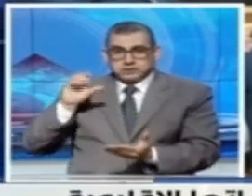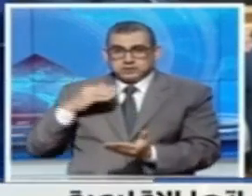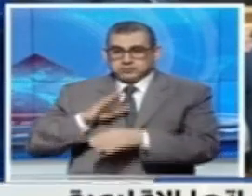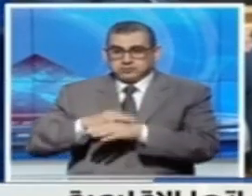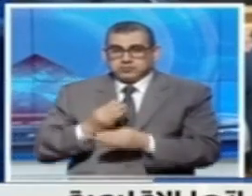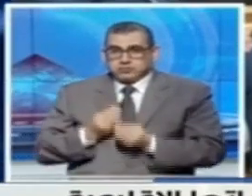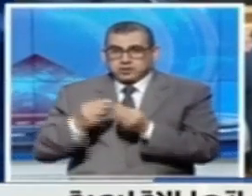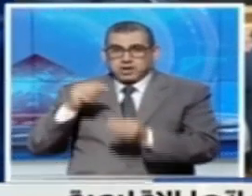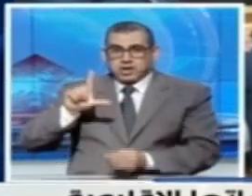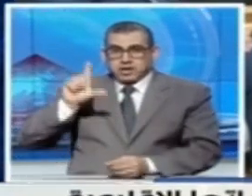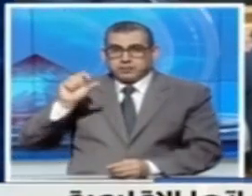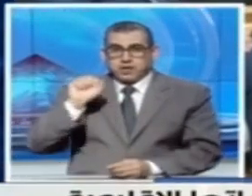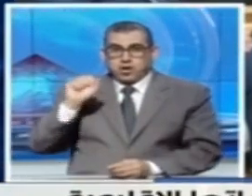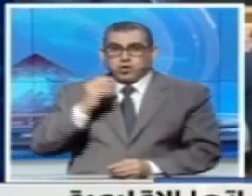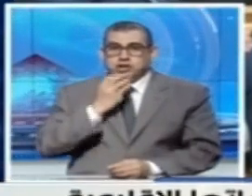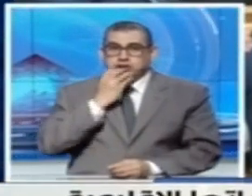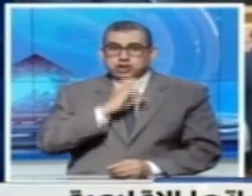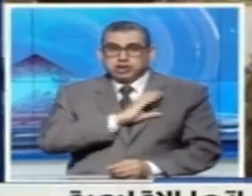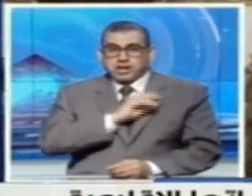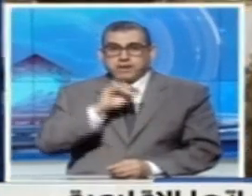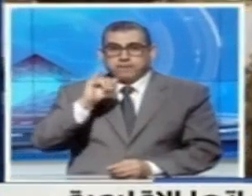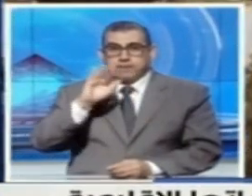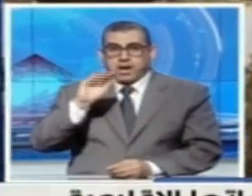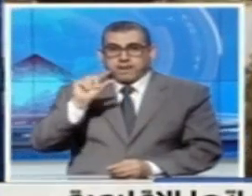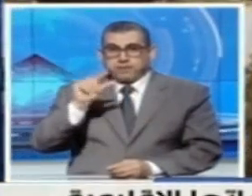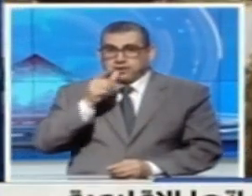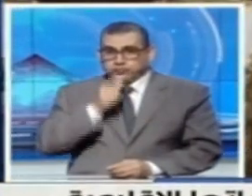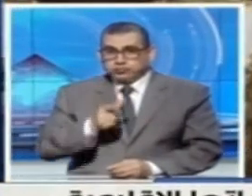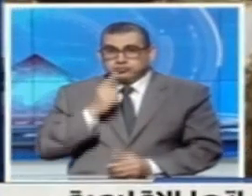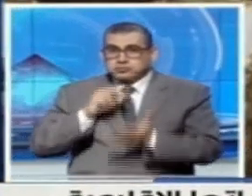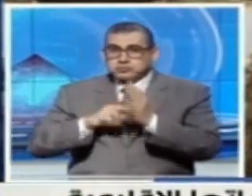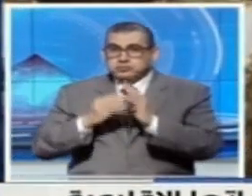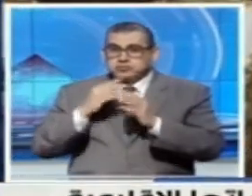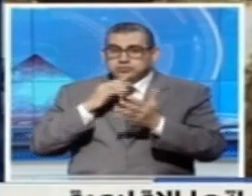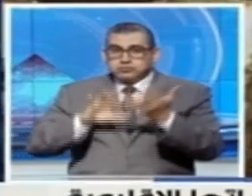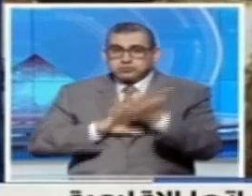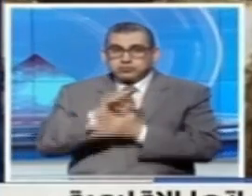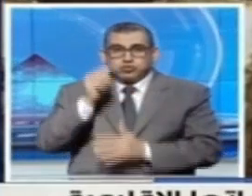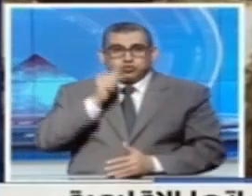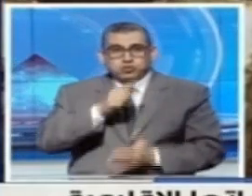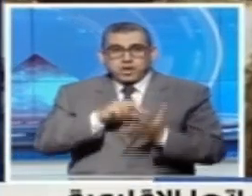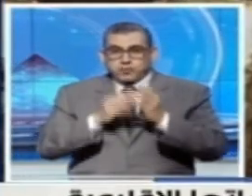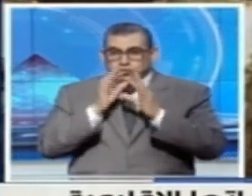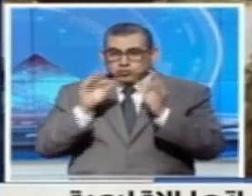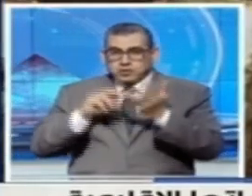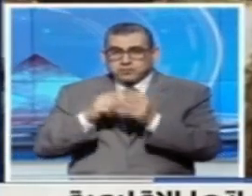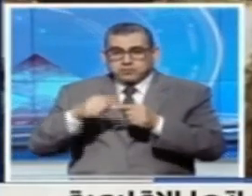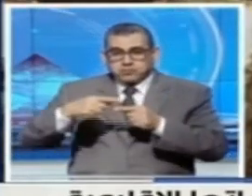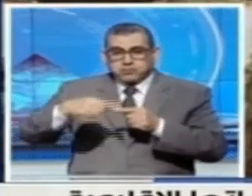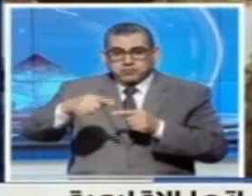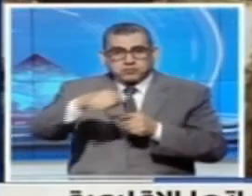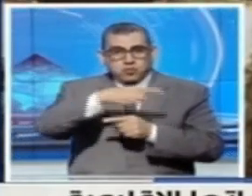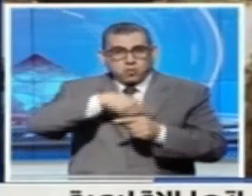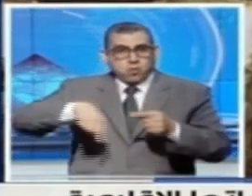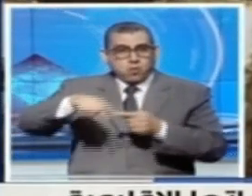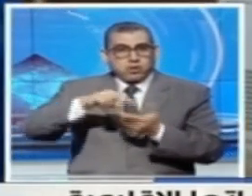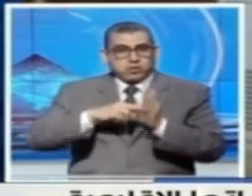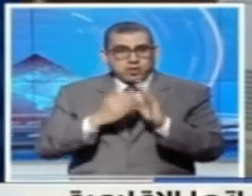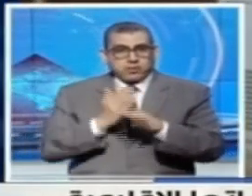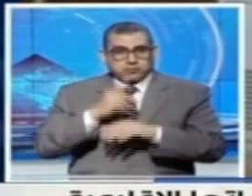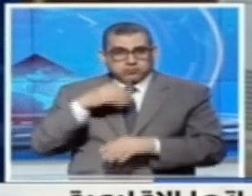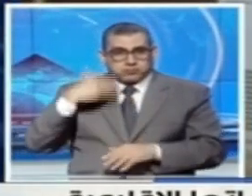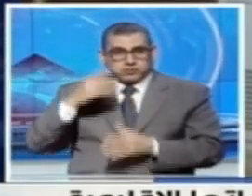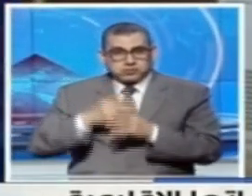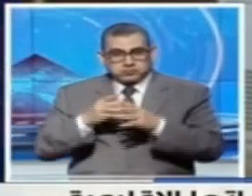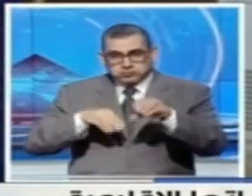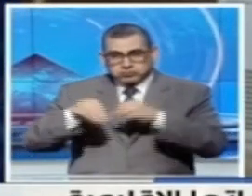السيسي إلى الرئيس التشادي محمد إدريس ديبي حول تطورات الأزمة السودانية وتأثيراتها الإقليمية والدولية وسبل